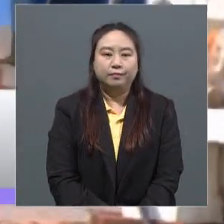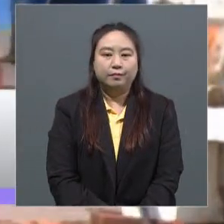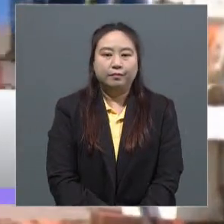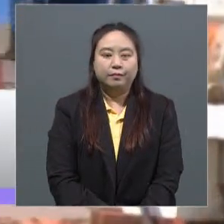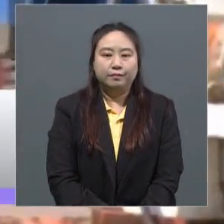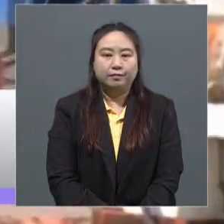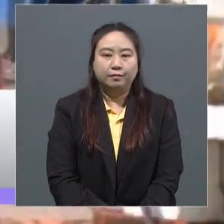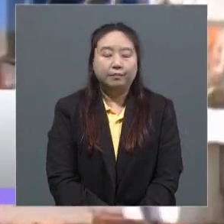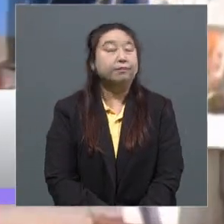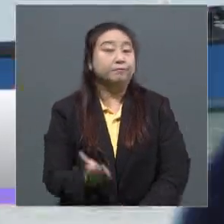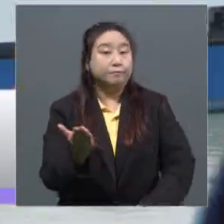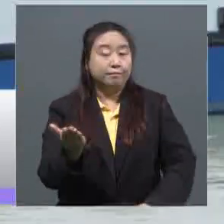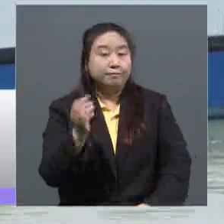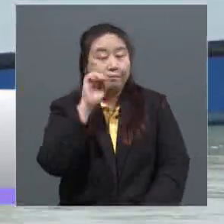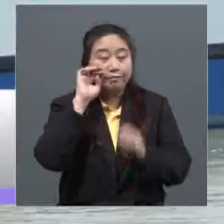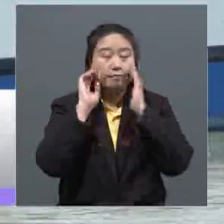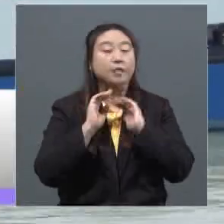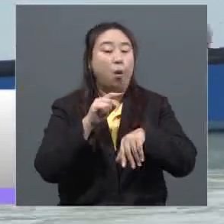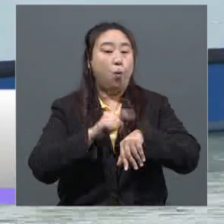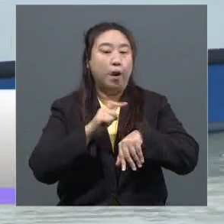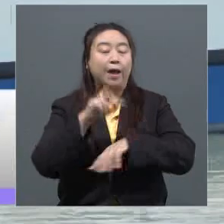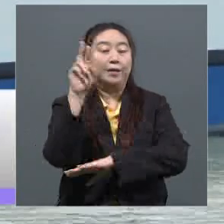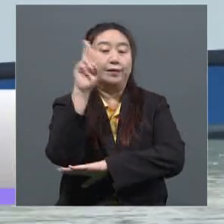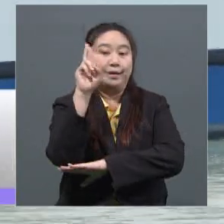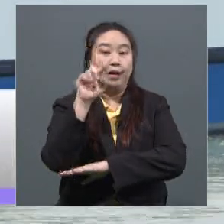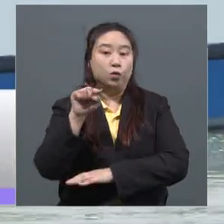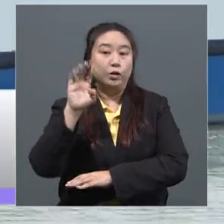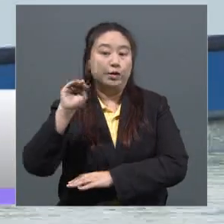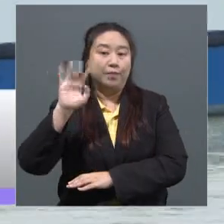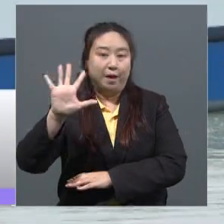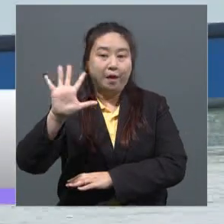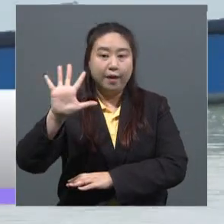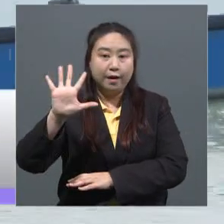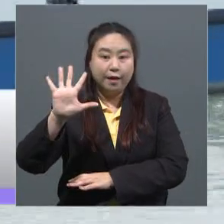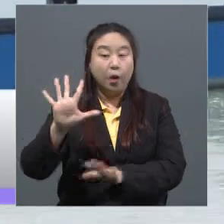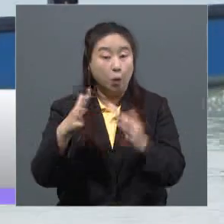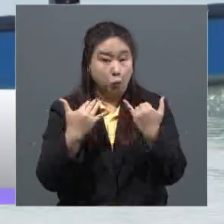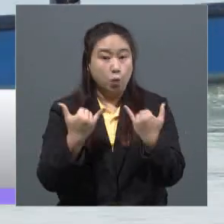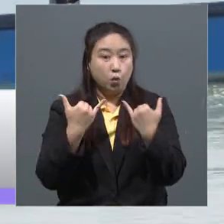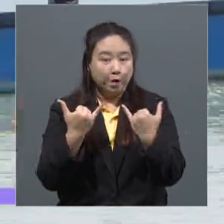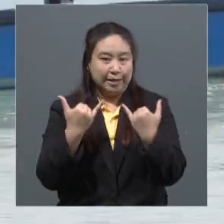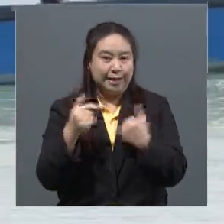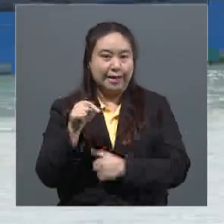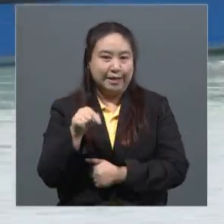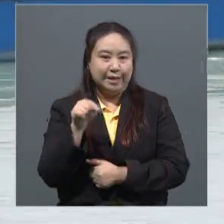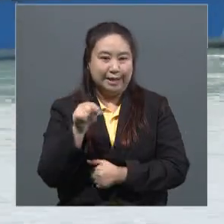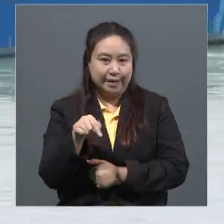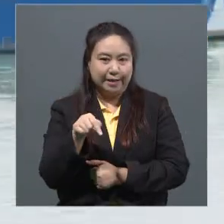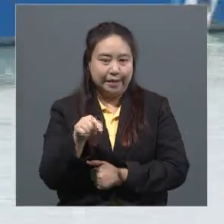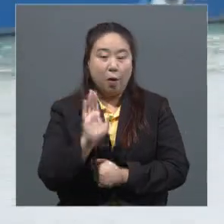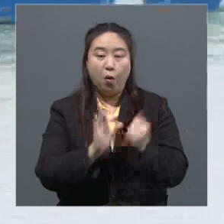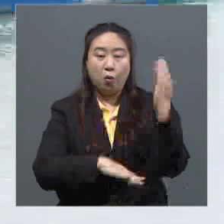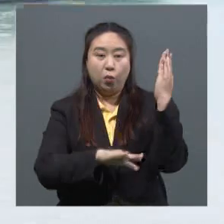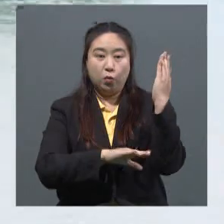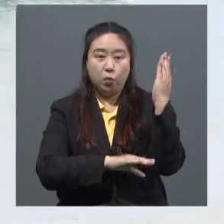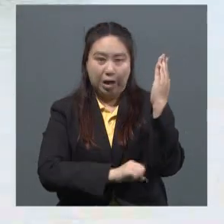และนี่เป็นภาพบรรยากาศล่าสุดนะครับในเวลา 12:45 นาทีตอนนี้เองนะครับแพขนานยนต์ในพื้นที่ของจังหวัดสงขล